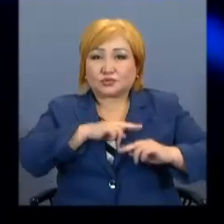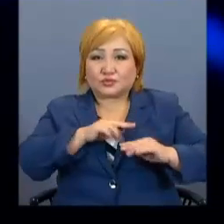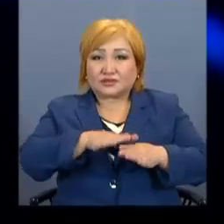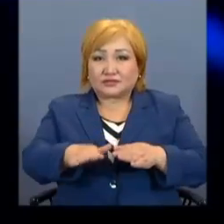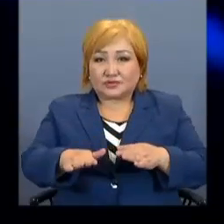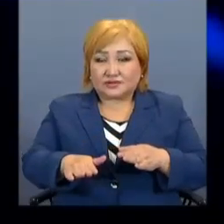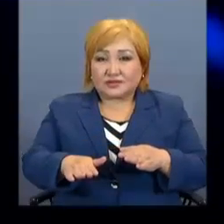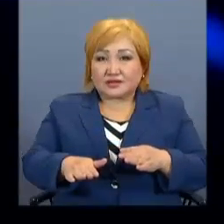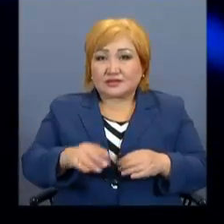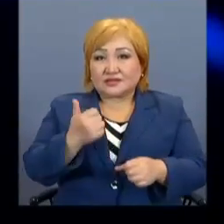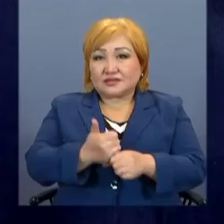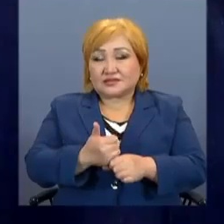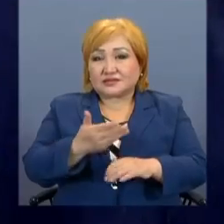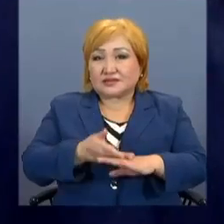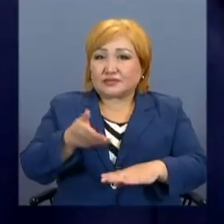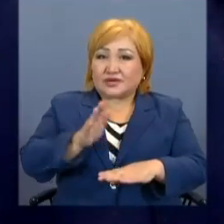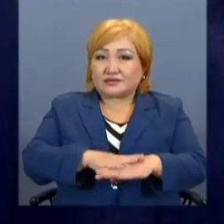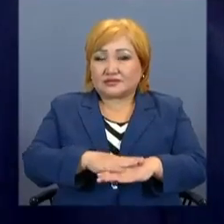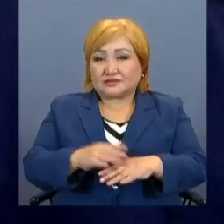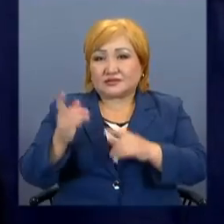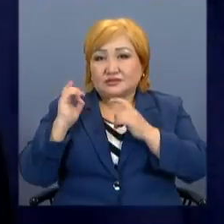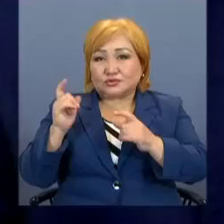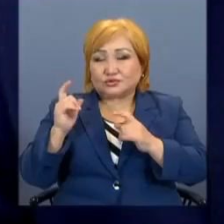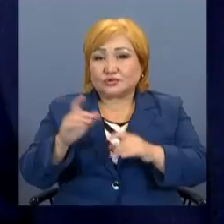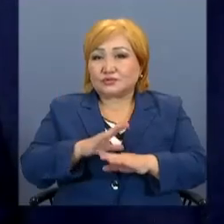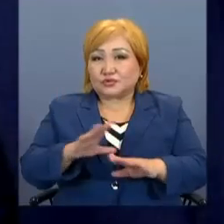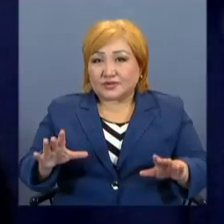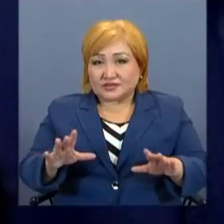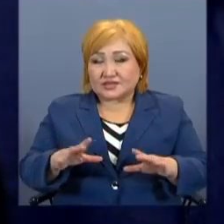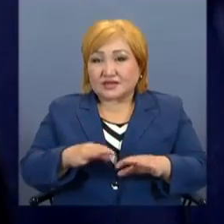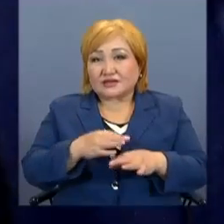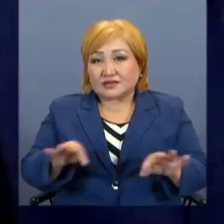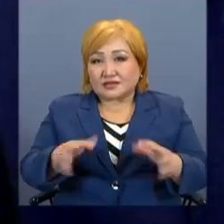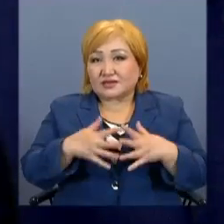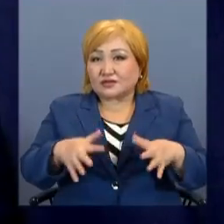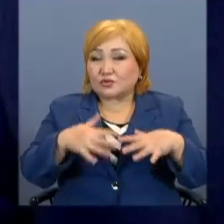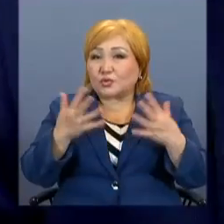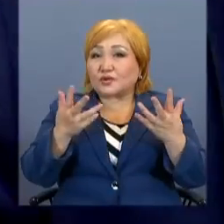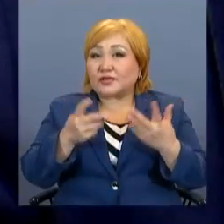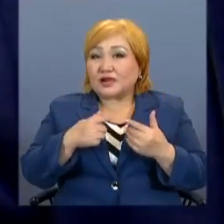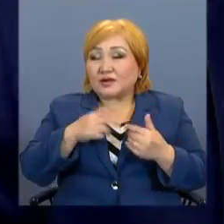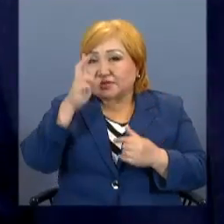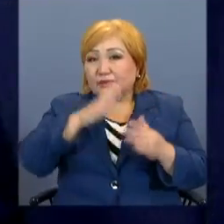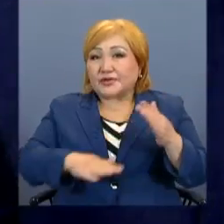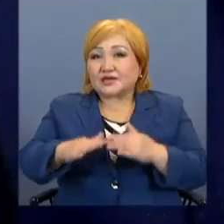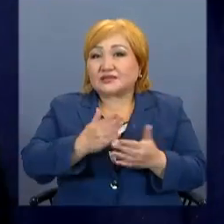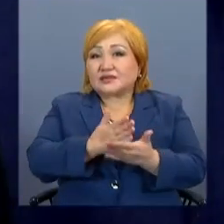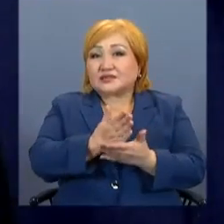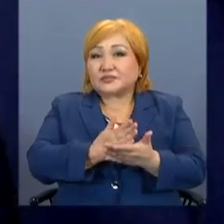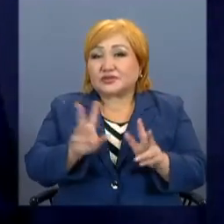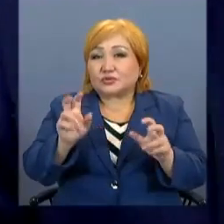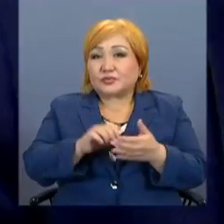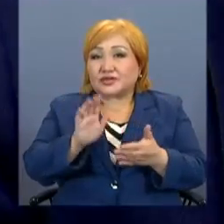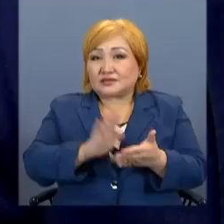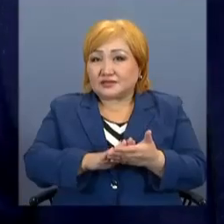ауыр салмақты жүк болмаса кең көлемде жүк алу үшін бізде мемлекеттік қызметтің түрі де белгіленген. Арнайы